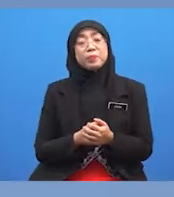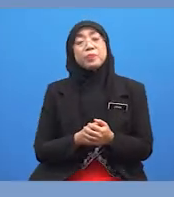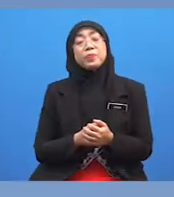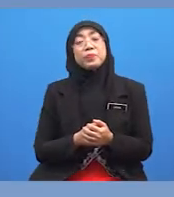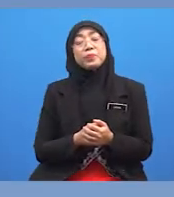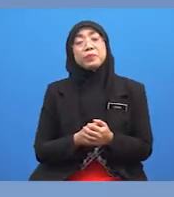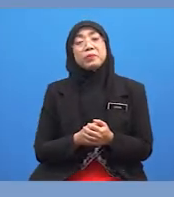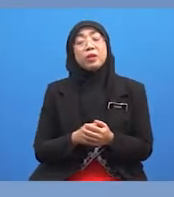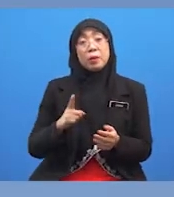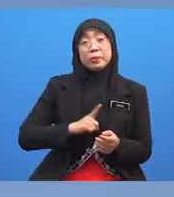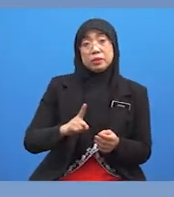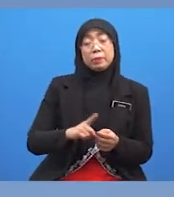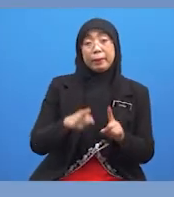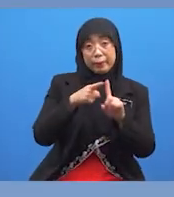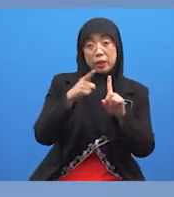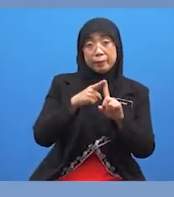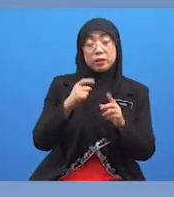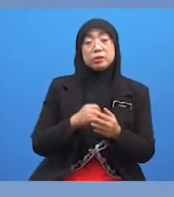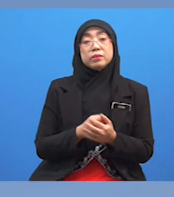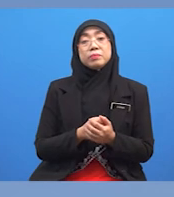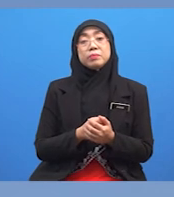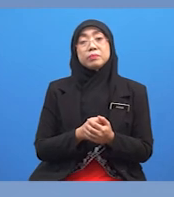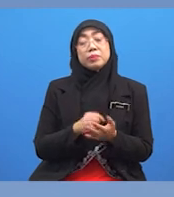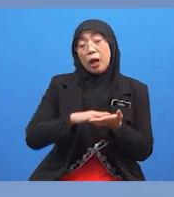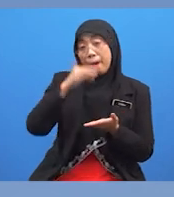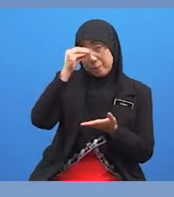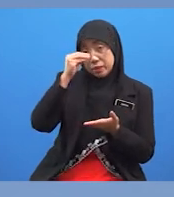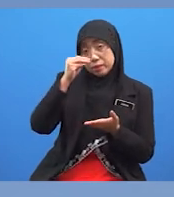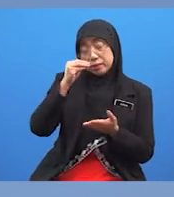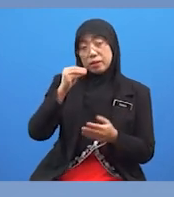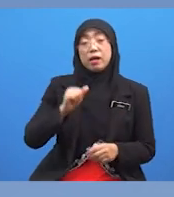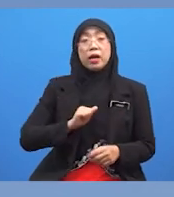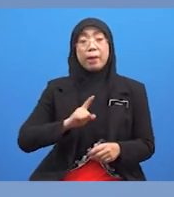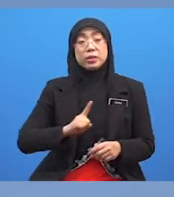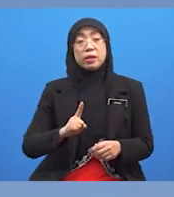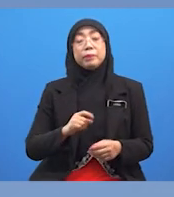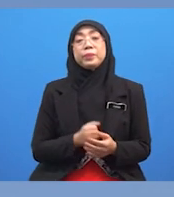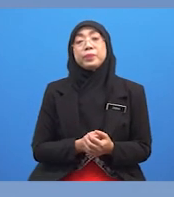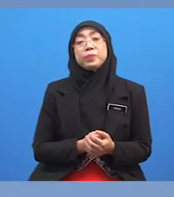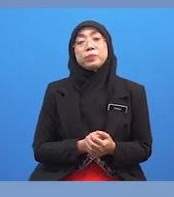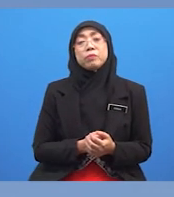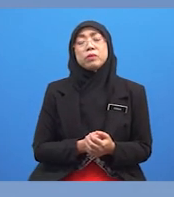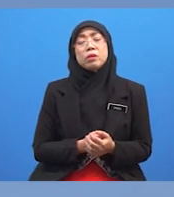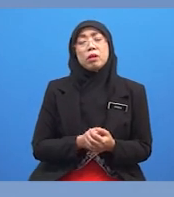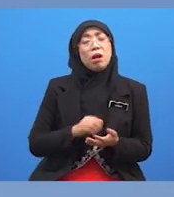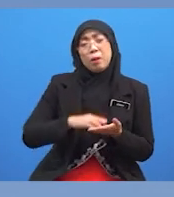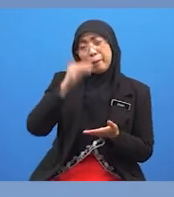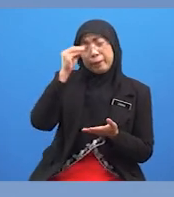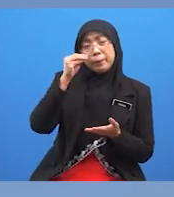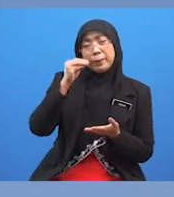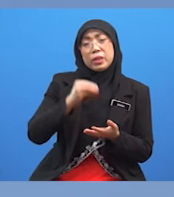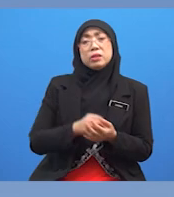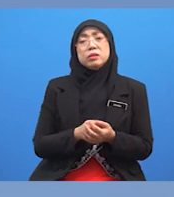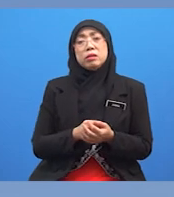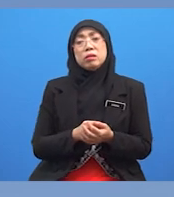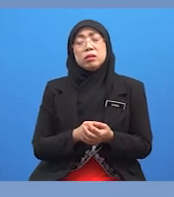Aspek keagamaan yang pertama ialah belajar agama. Para pelajar sekalian, belajar agama adalah